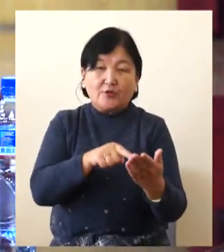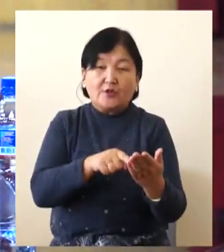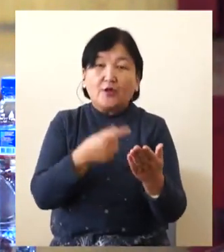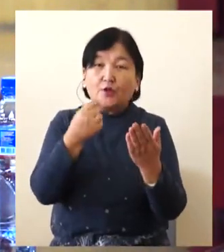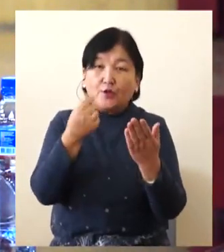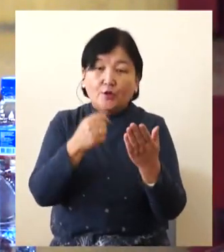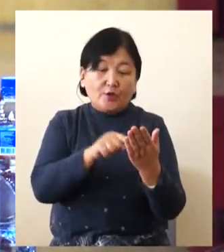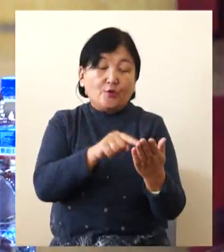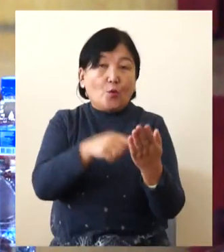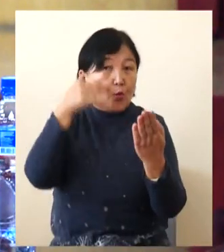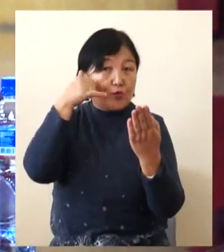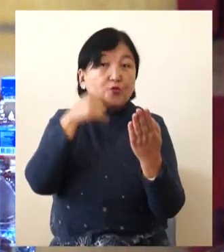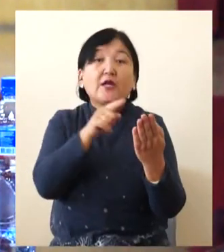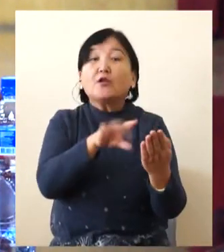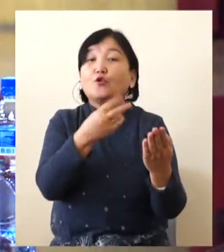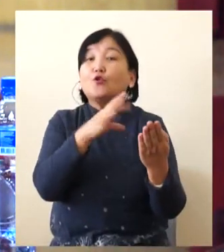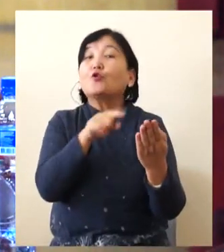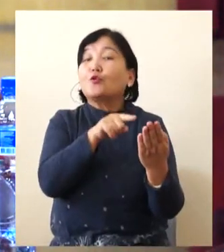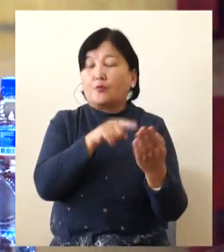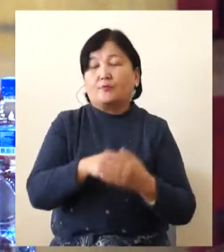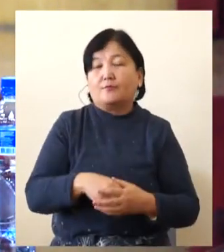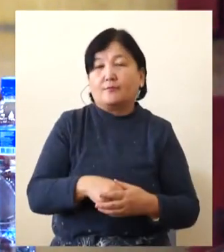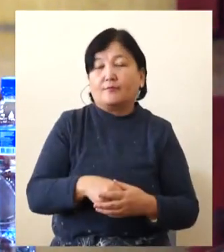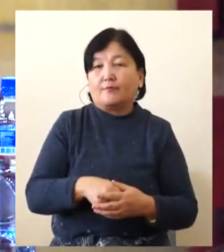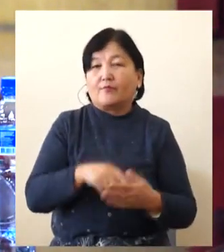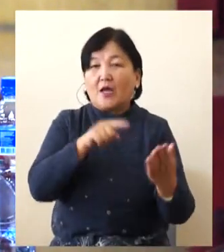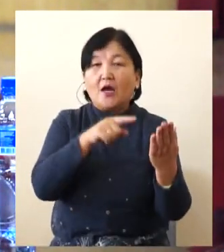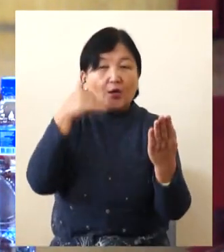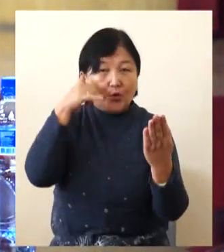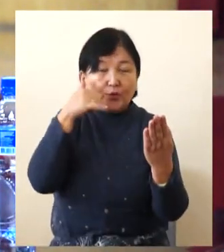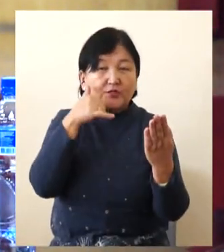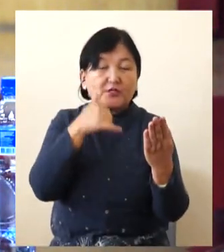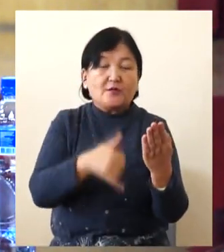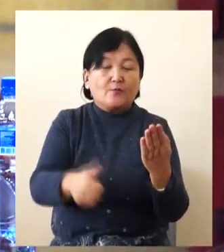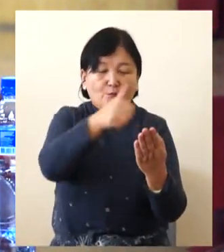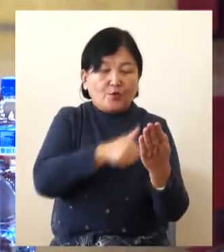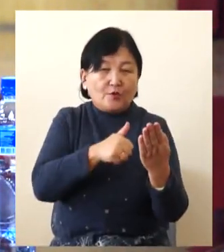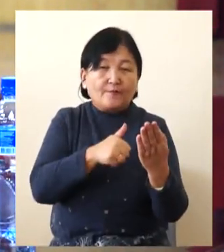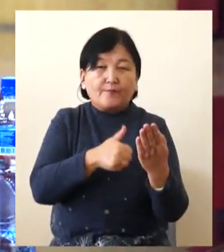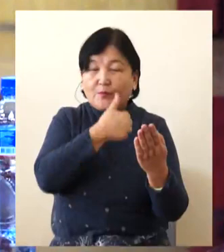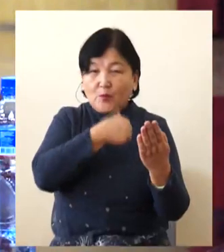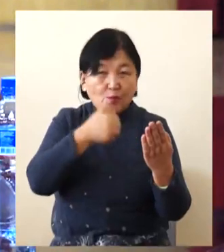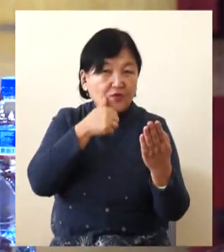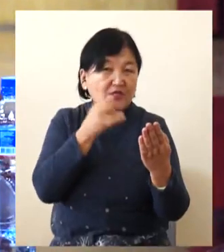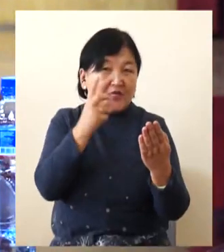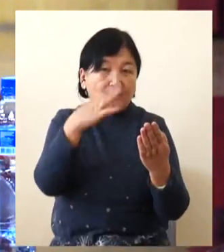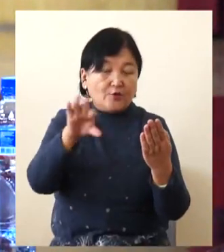таны хөрөнгө гэдэг угаасаа таны хөрөнгө шүү дээ. Ер нь бол. Тайн уцаар дамж хамаг нууц юм аа, ил тод юм аа ярьж байгаа